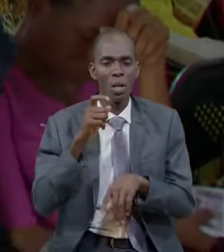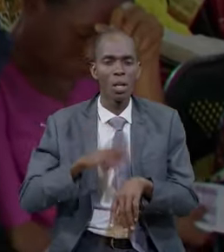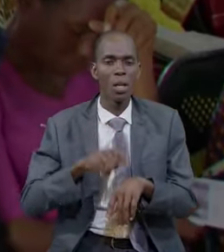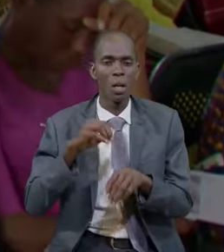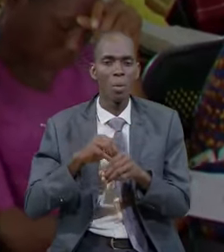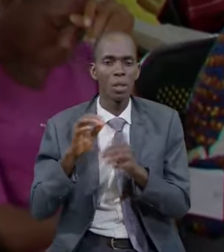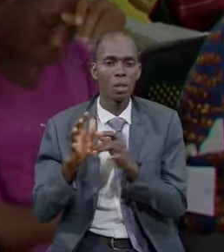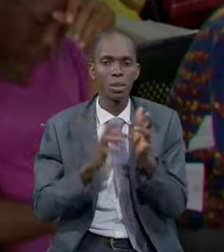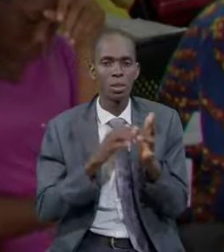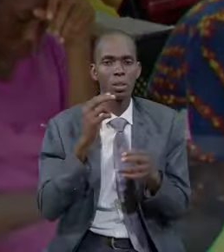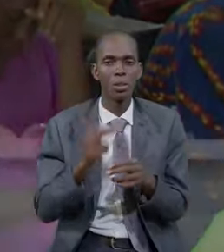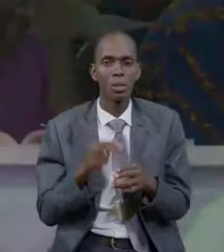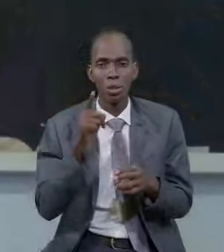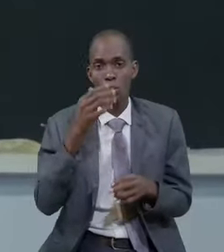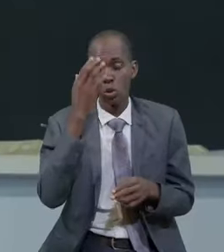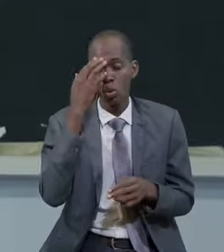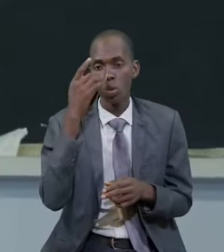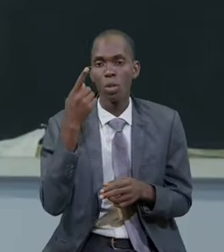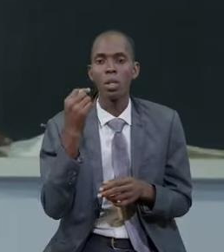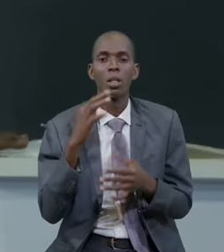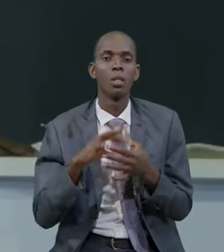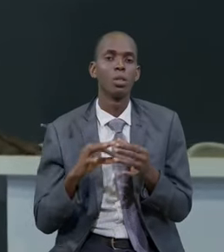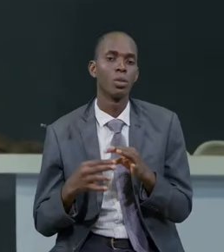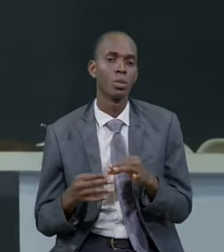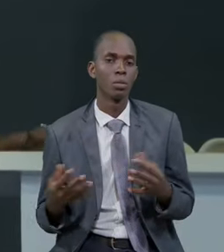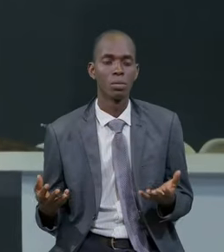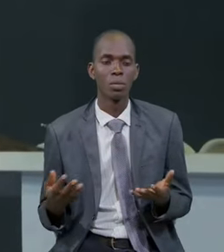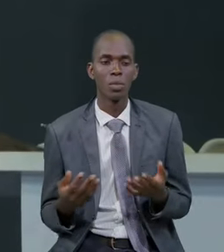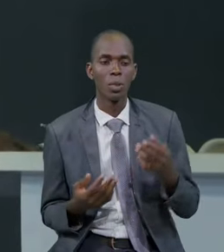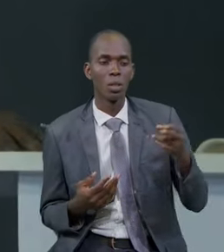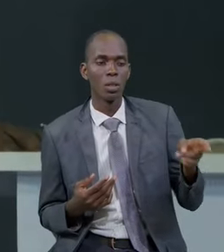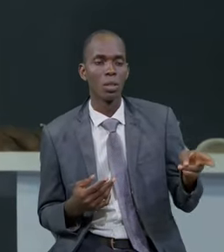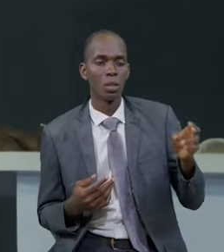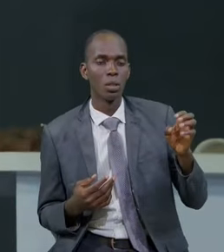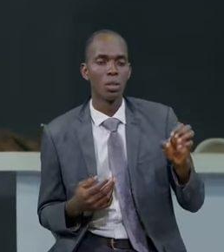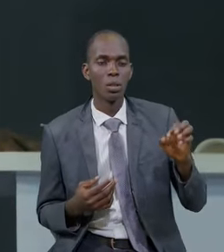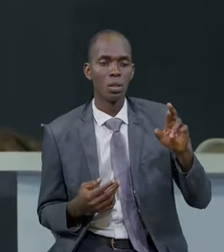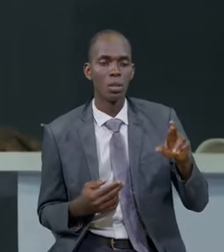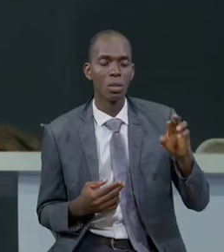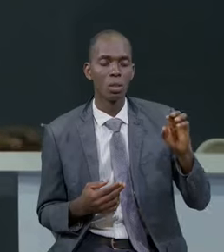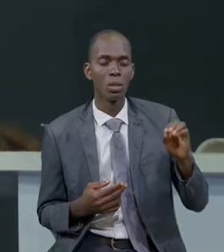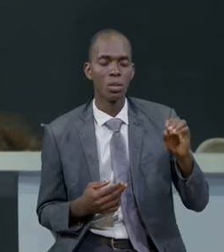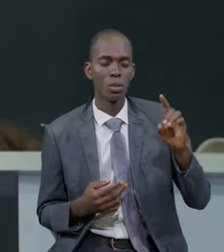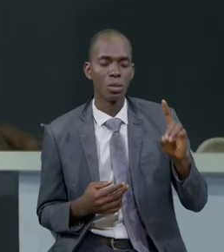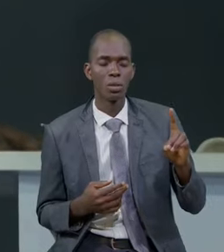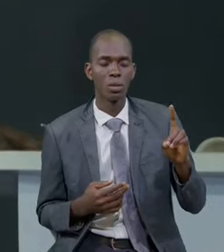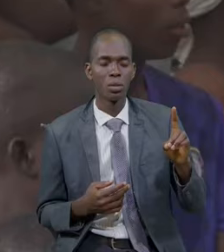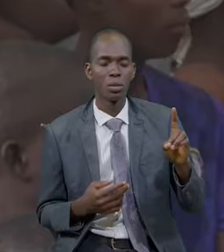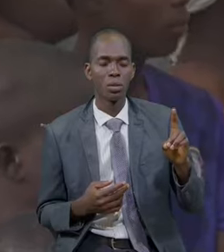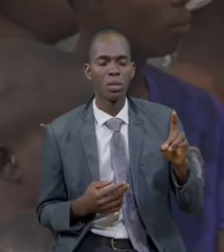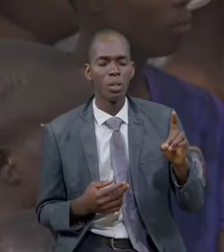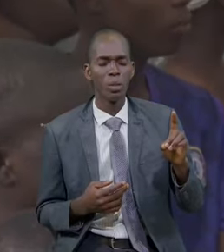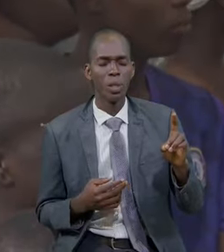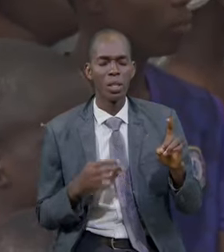Finalement, vous connaissez l'histoire. Hérode l'a raté. Hérode va te rater.